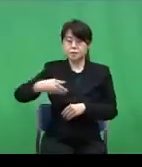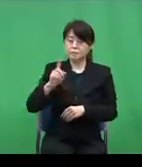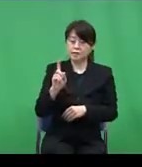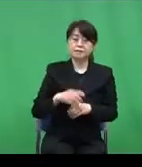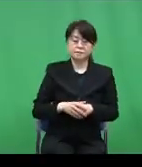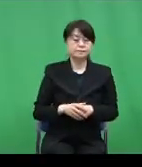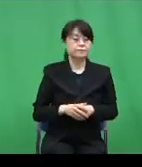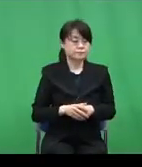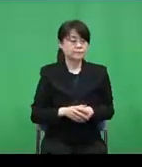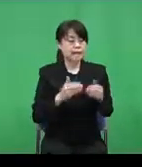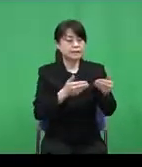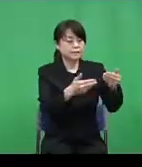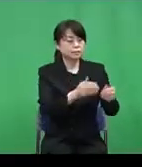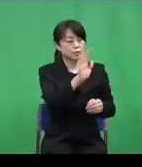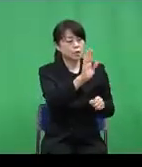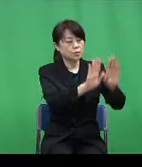ね、